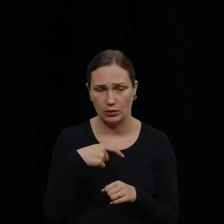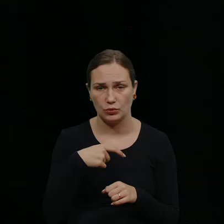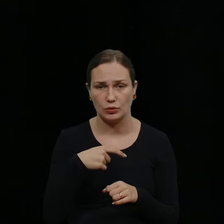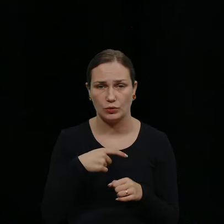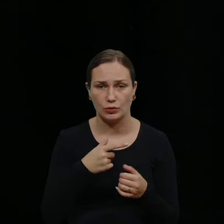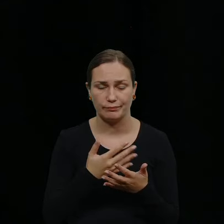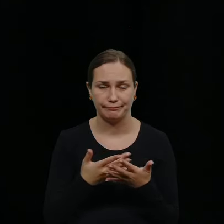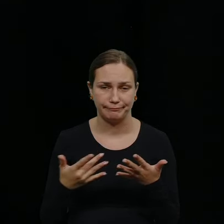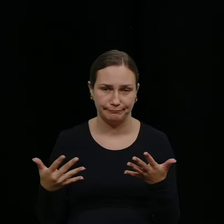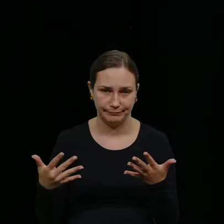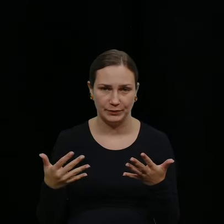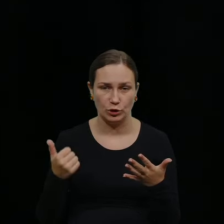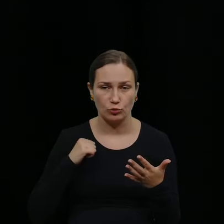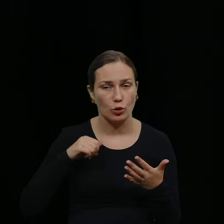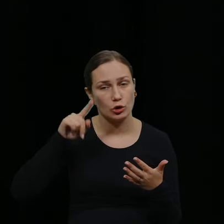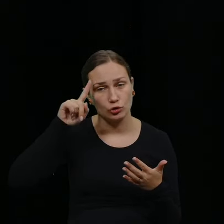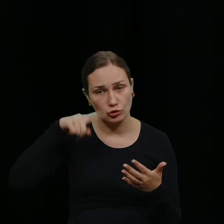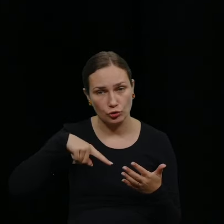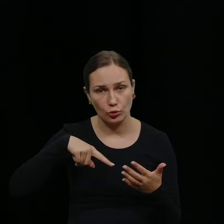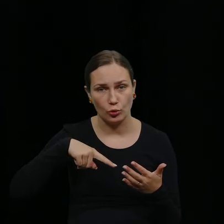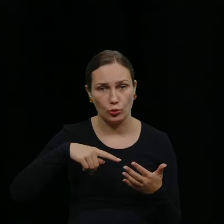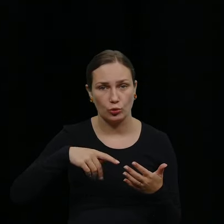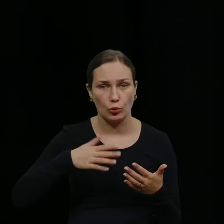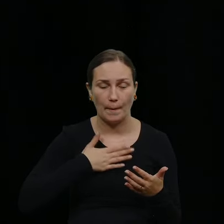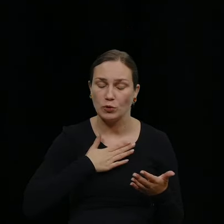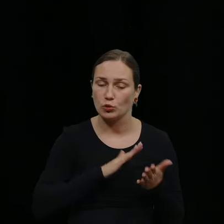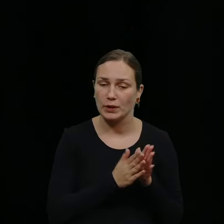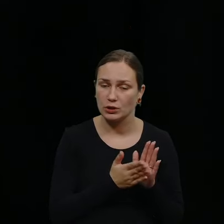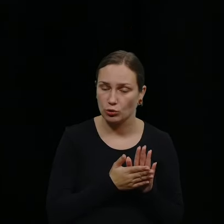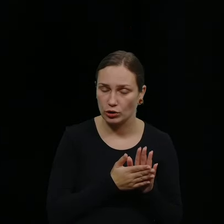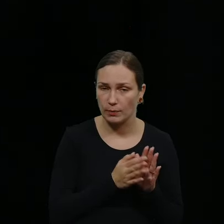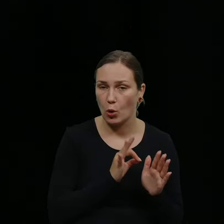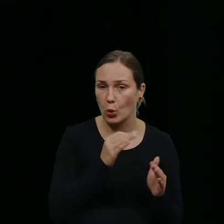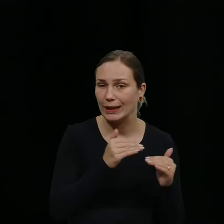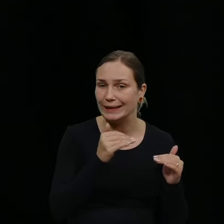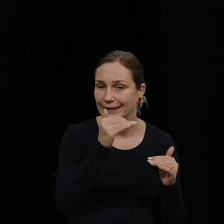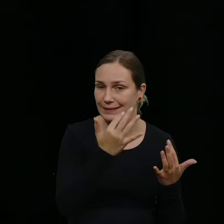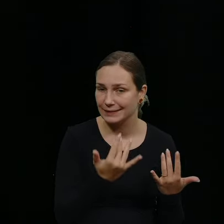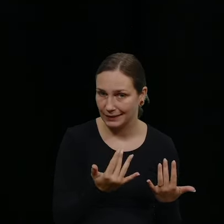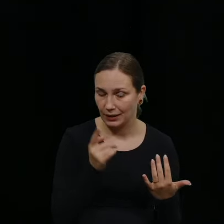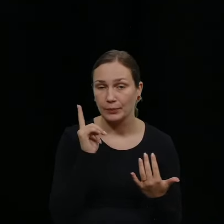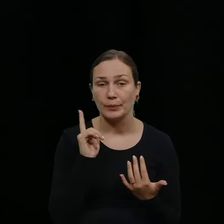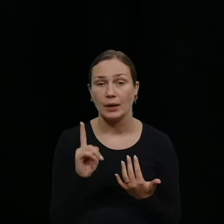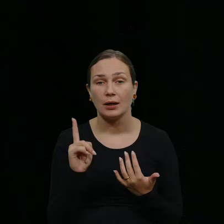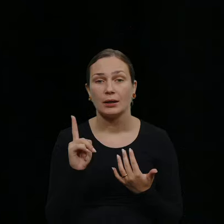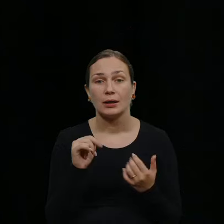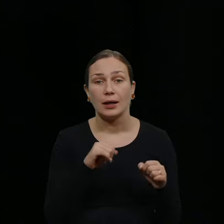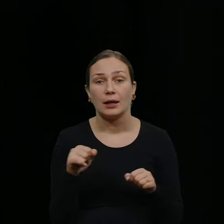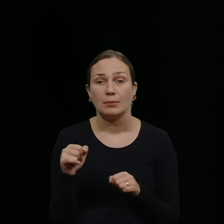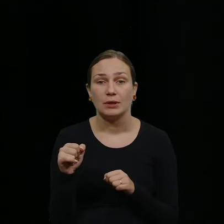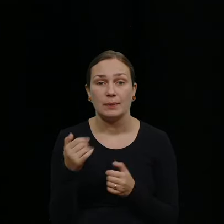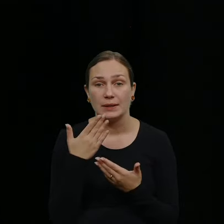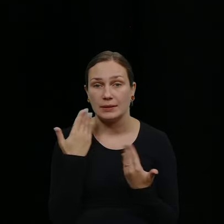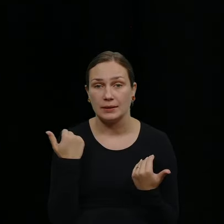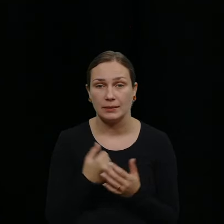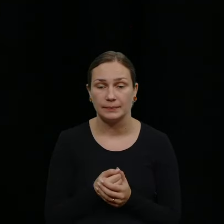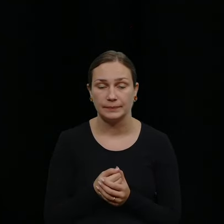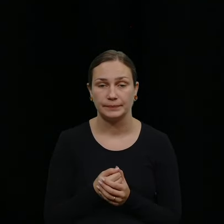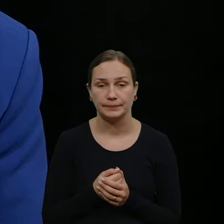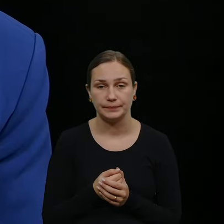ir kad žmonės įsitikintų, reiškia, mūsų pasiruošimo laipsnį, bet deja, tokios galimybės jie neturės